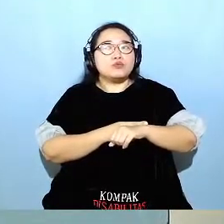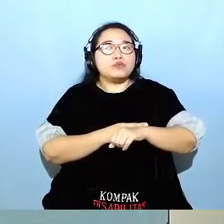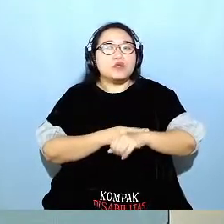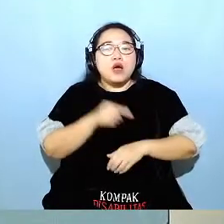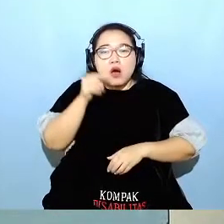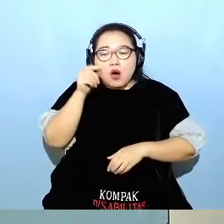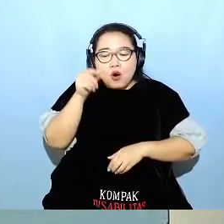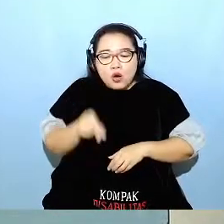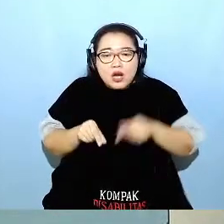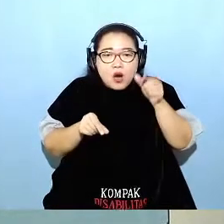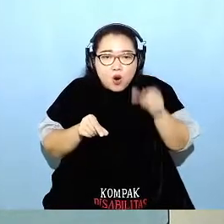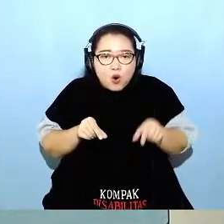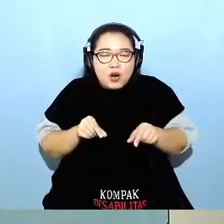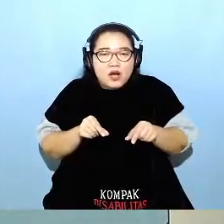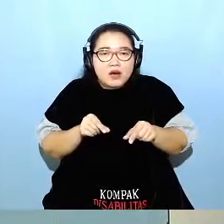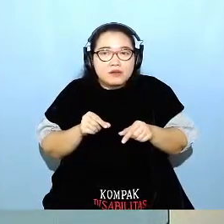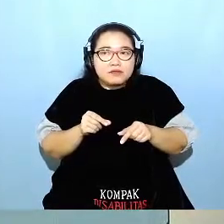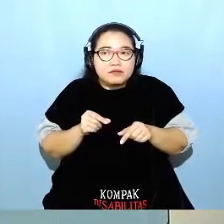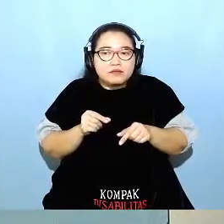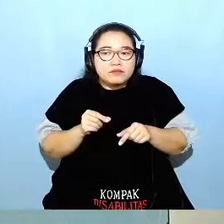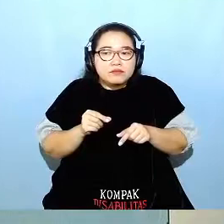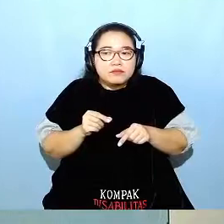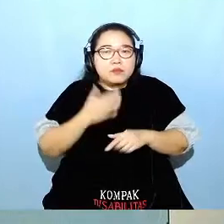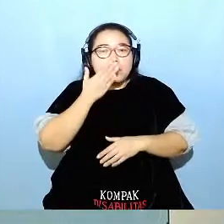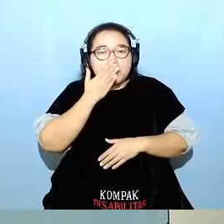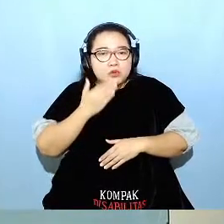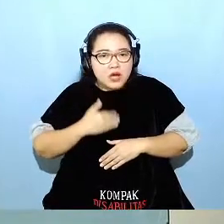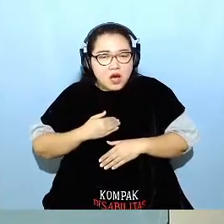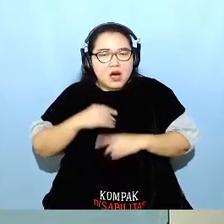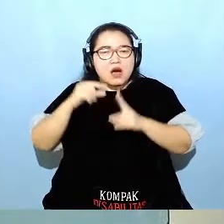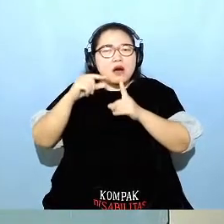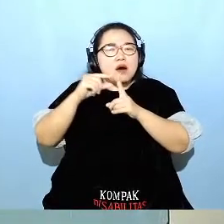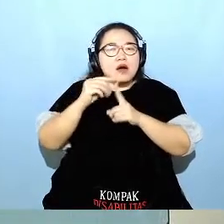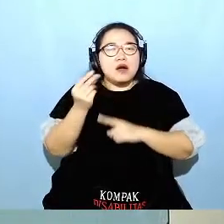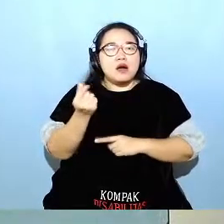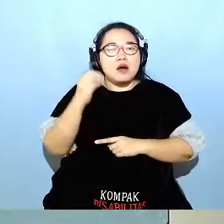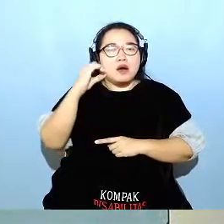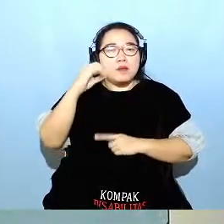proyek yang bisa disebutkan mega proyek, yaitu